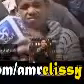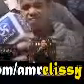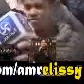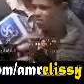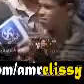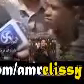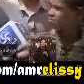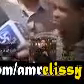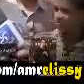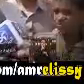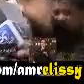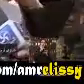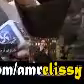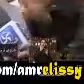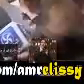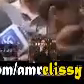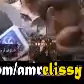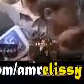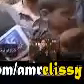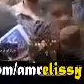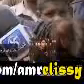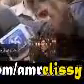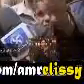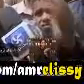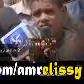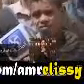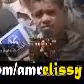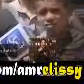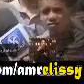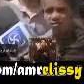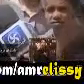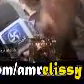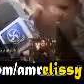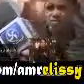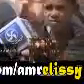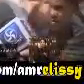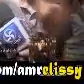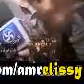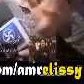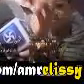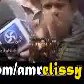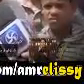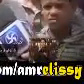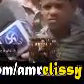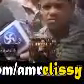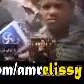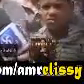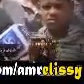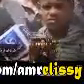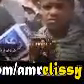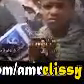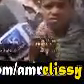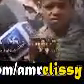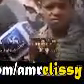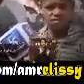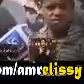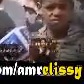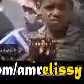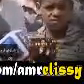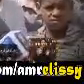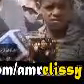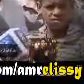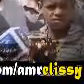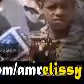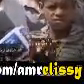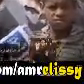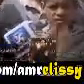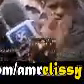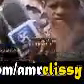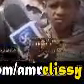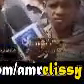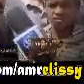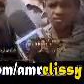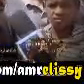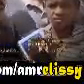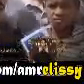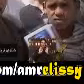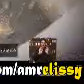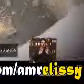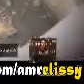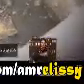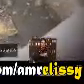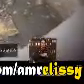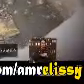مجلس المدينه اللي بعت لنا قرارات ازاله يبص علينا كده بعين الرحمه، دي احنا تبع الشعب، احنا